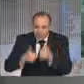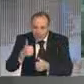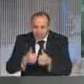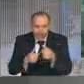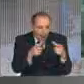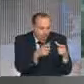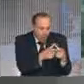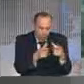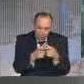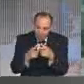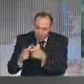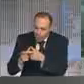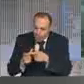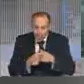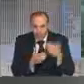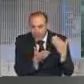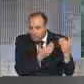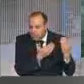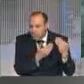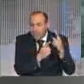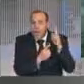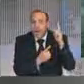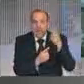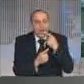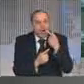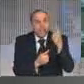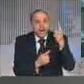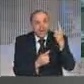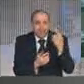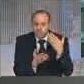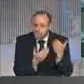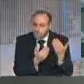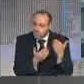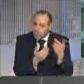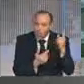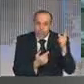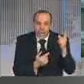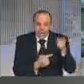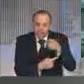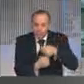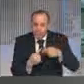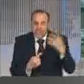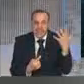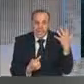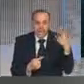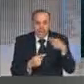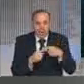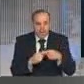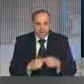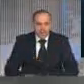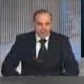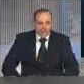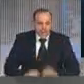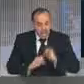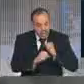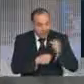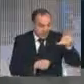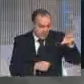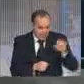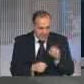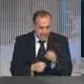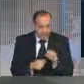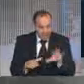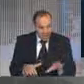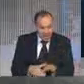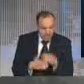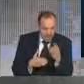الوطنيه لفرق المدائح والاذكار والانشاد الصوفي في دورتها الخامسه كروان حقيقه تستضيف هذه